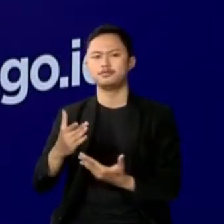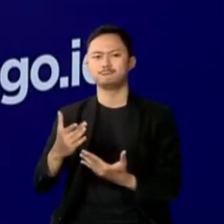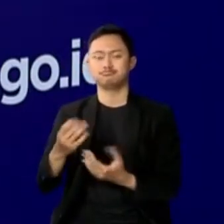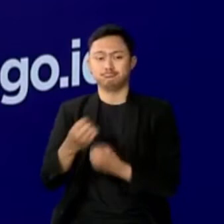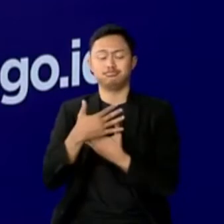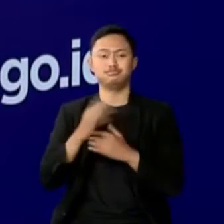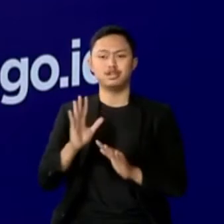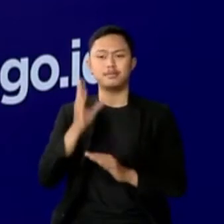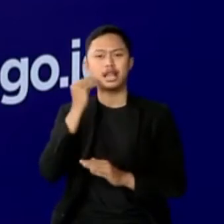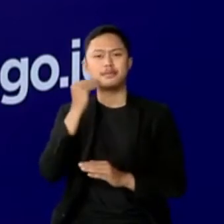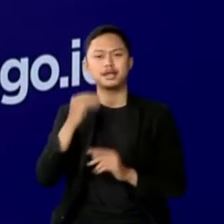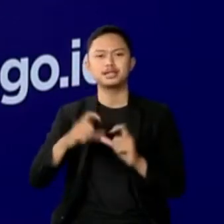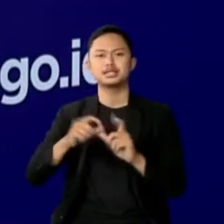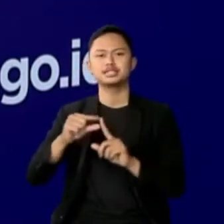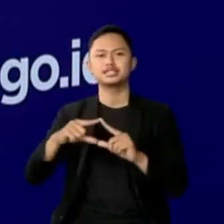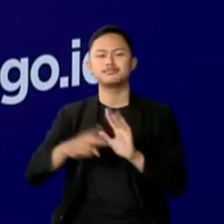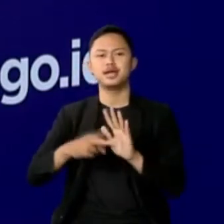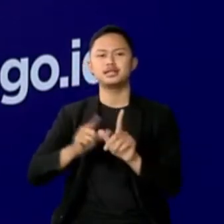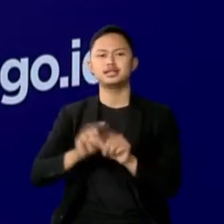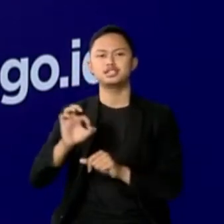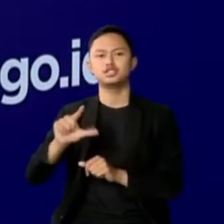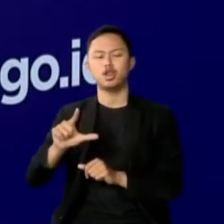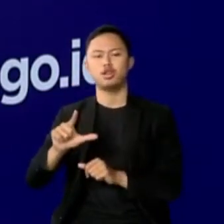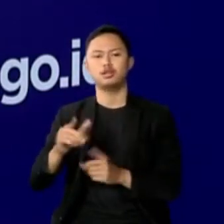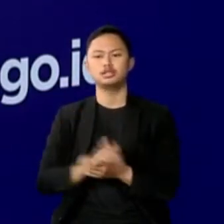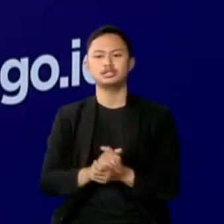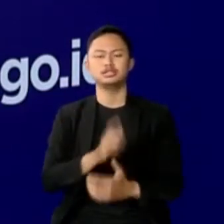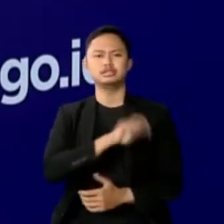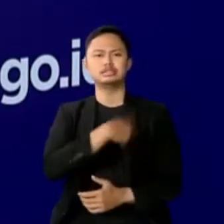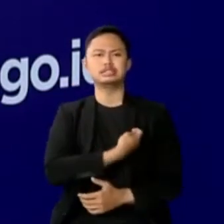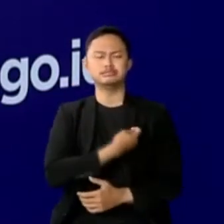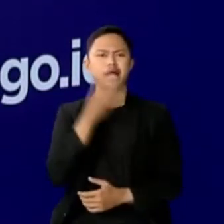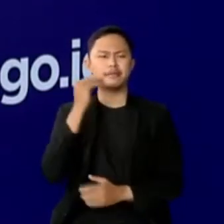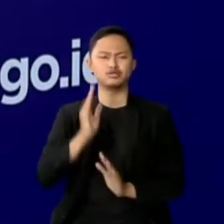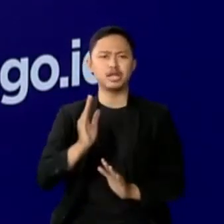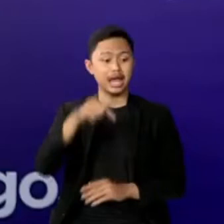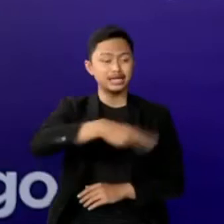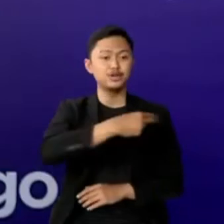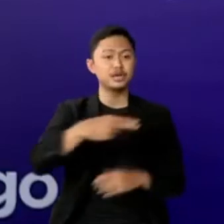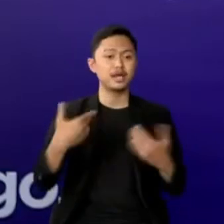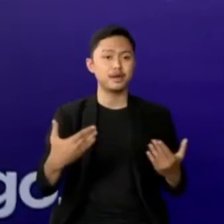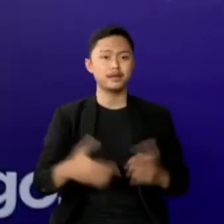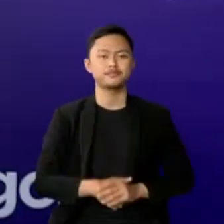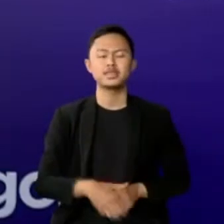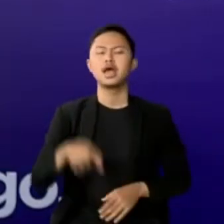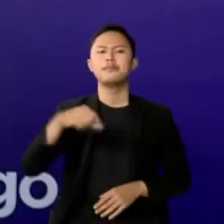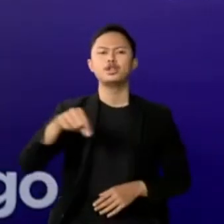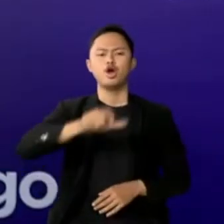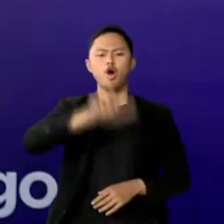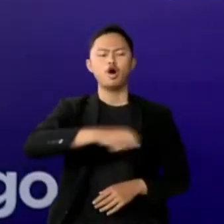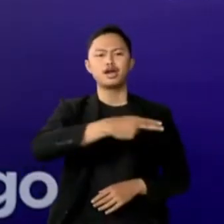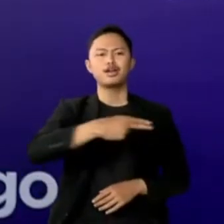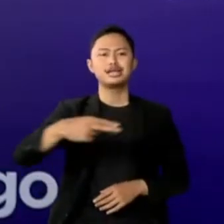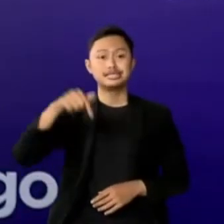memahami bahwa pandem ini nyata dan bahkan juga pernah terjadi di nusantara sebelumnya ya baik jadi memang sebagian besar orang-orang